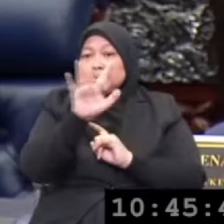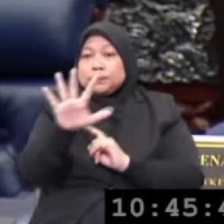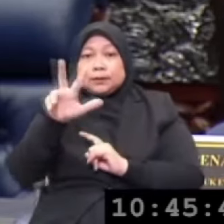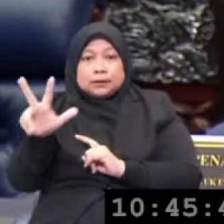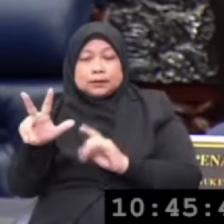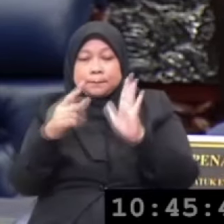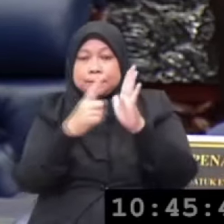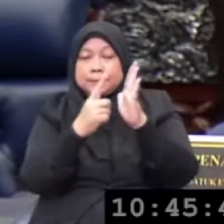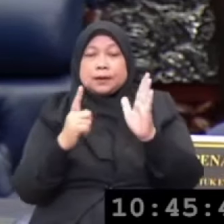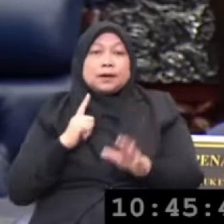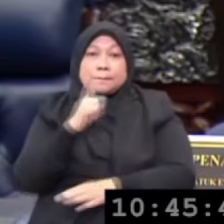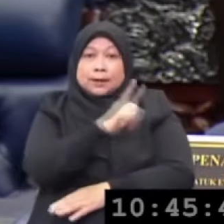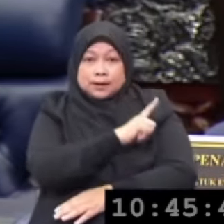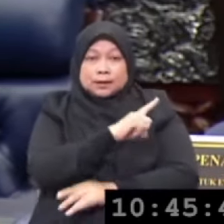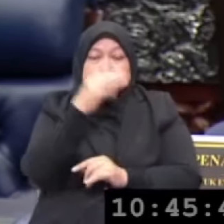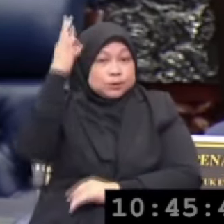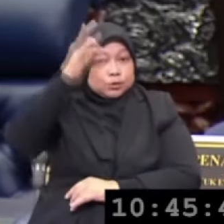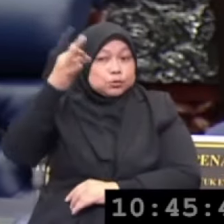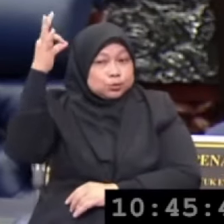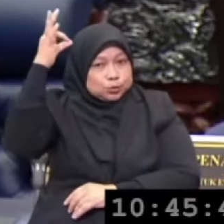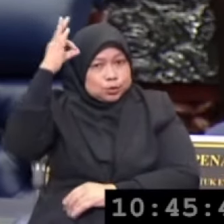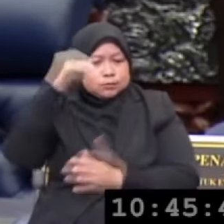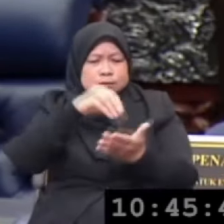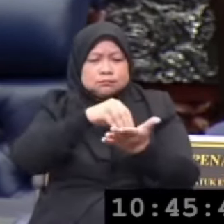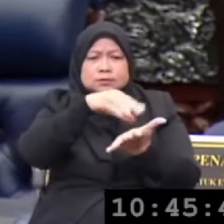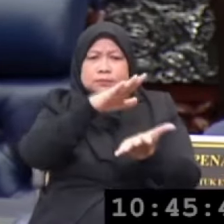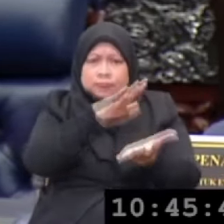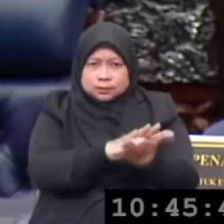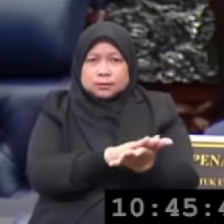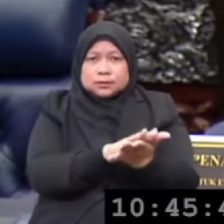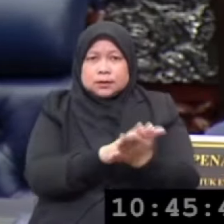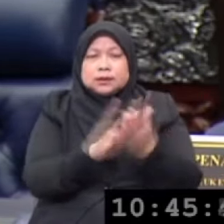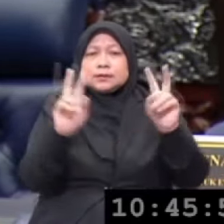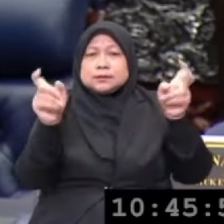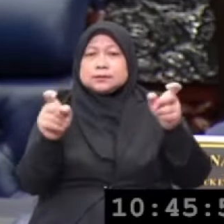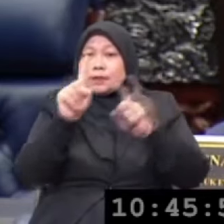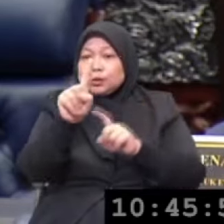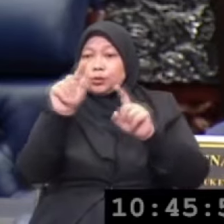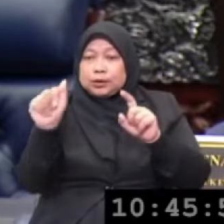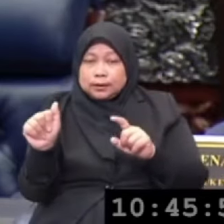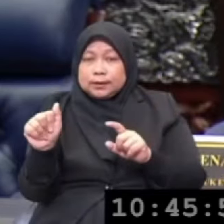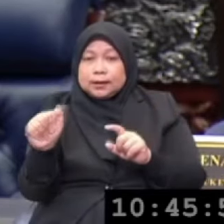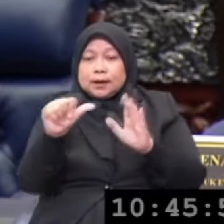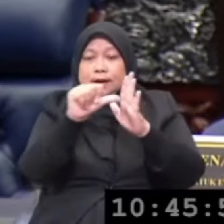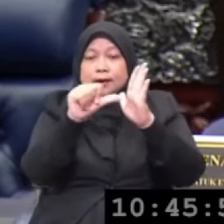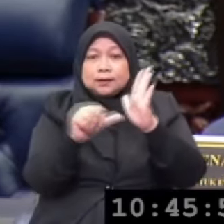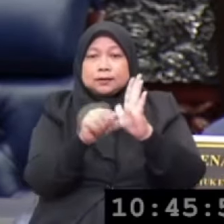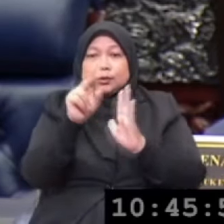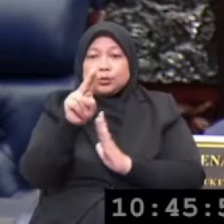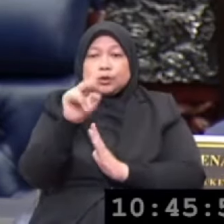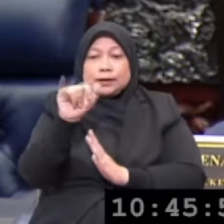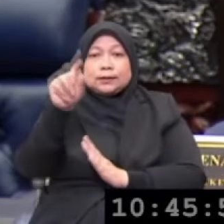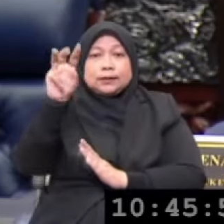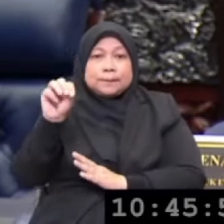153 Perlembagaan Persekutuan seperti yang termaktub dalam Seksyen 1A Akta